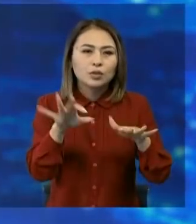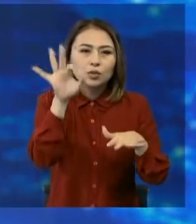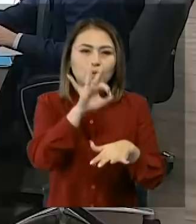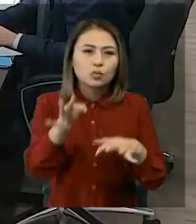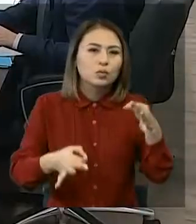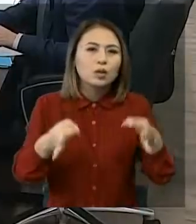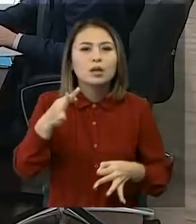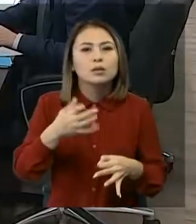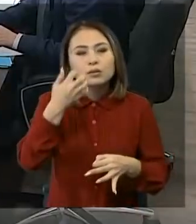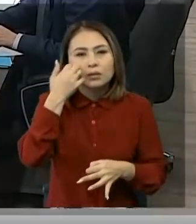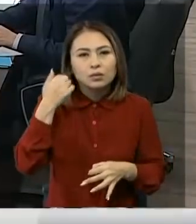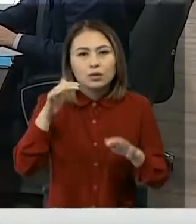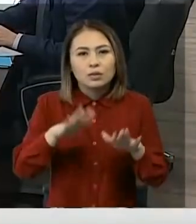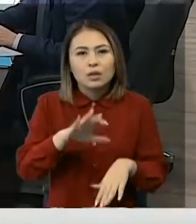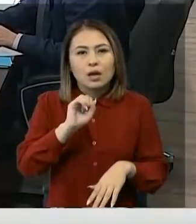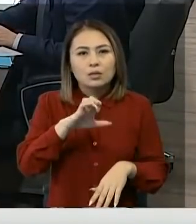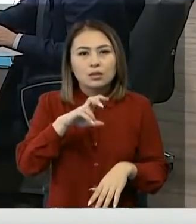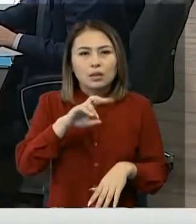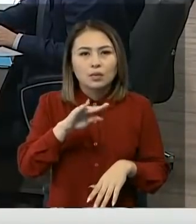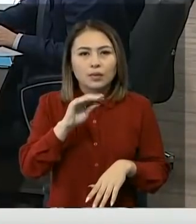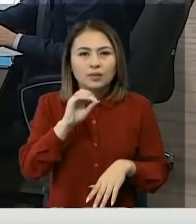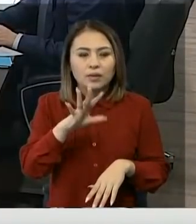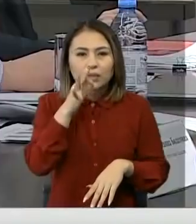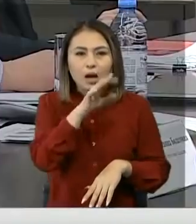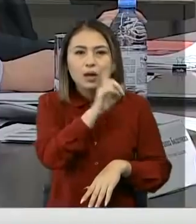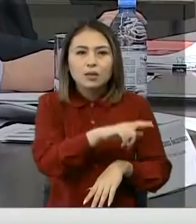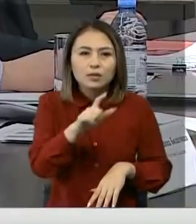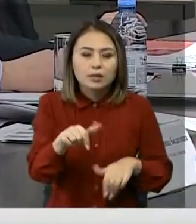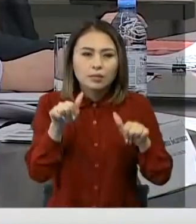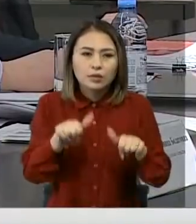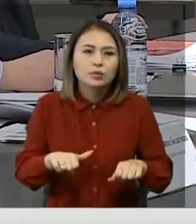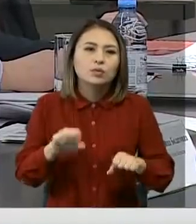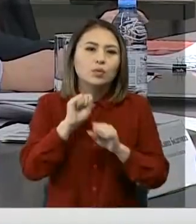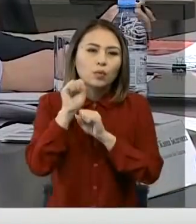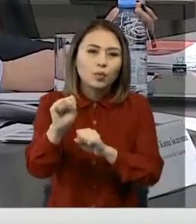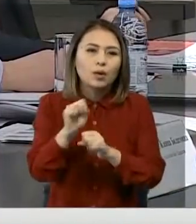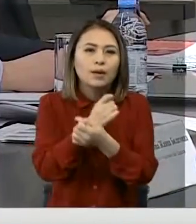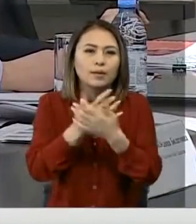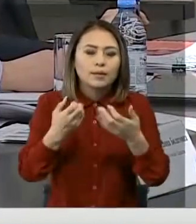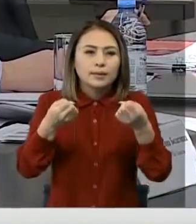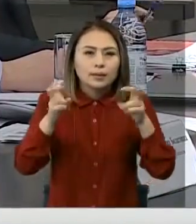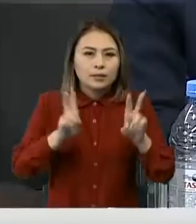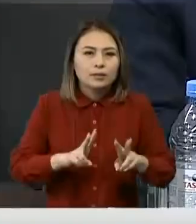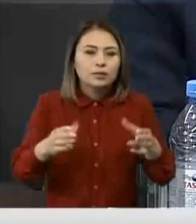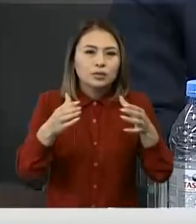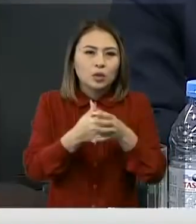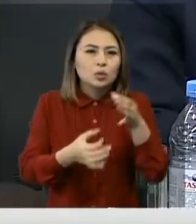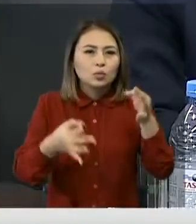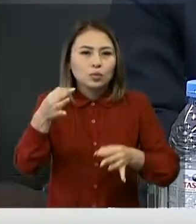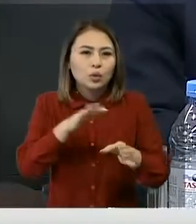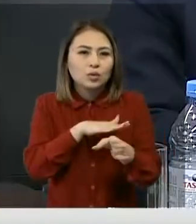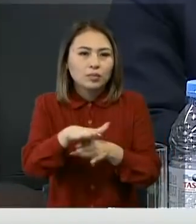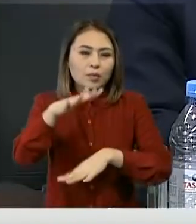әкімшілік істер жөндегі сот алқасының төрағасы Аслан Төкеев айтты. Азаматтардың құқығын қорғауға арналған келелі жиында